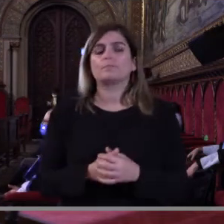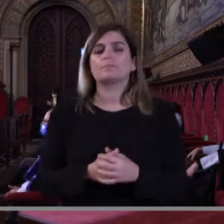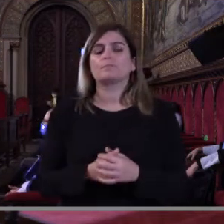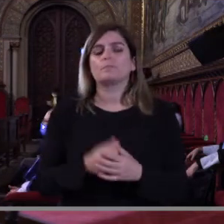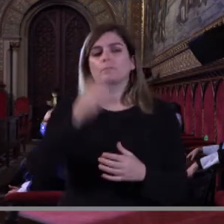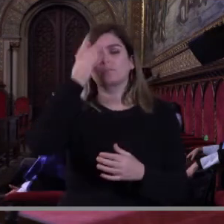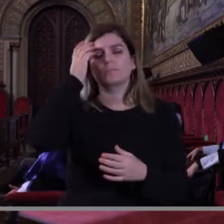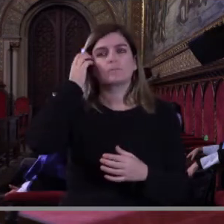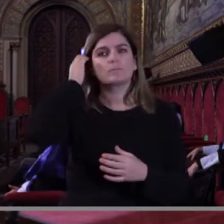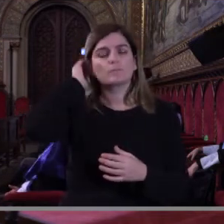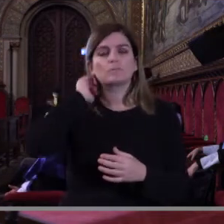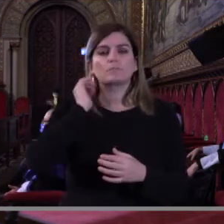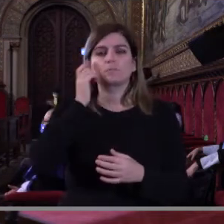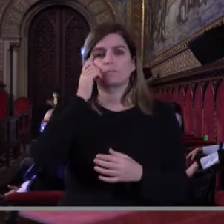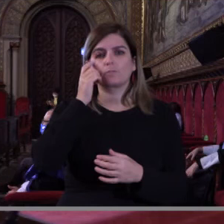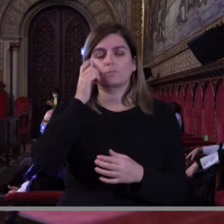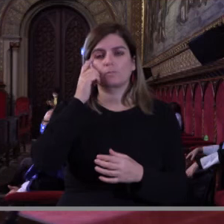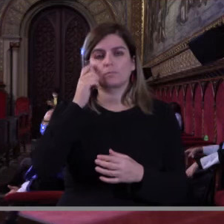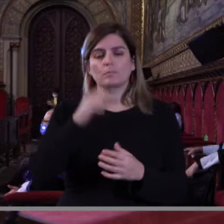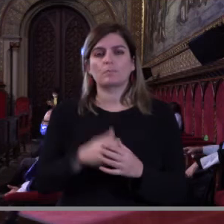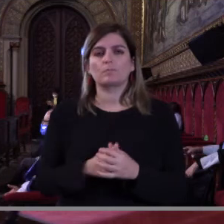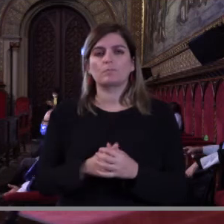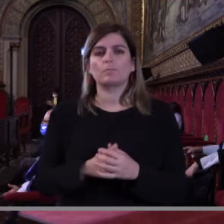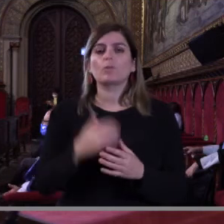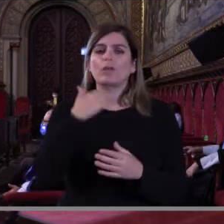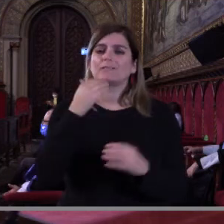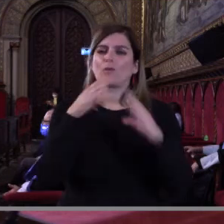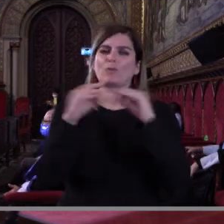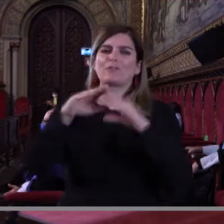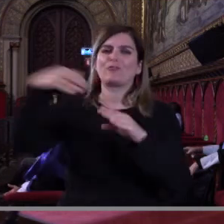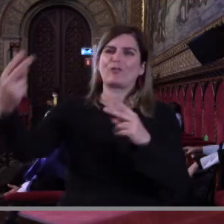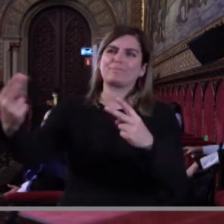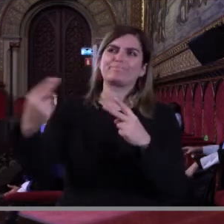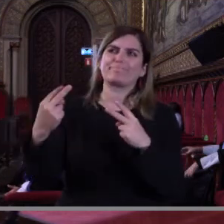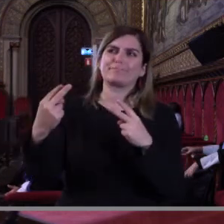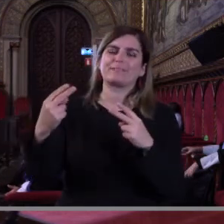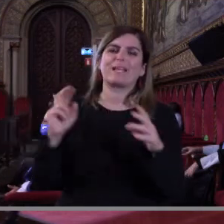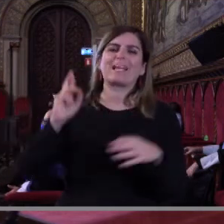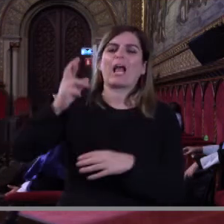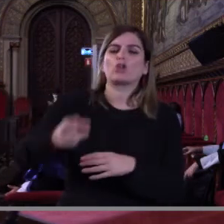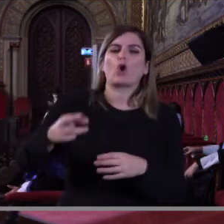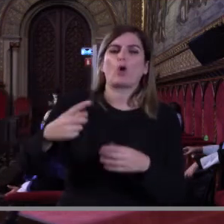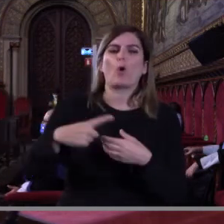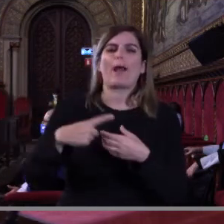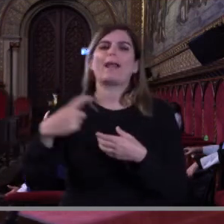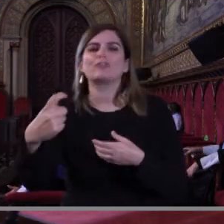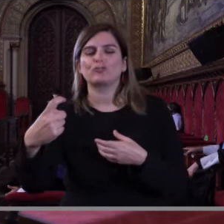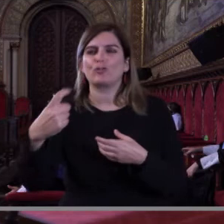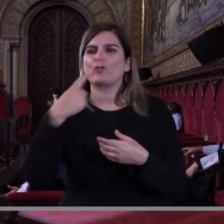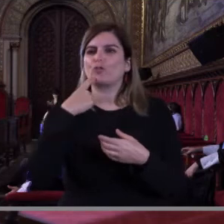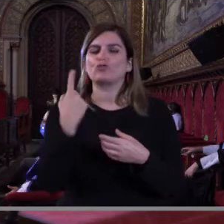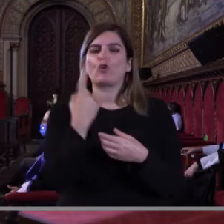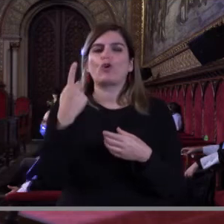Tot i des de fora de la universitat és difícil entendre i compartir que el sistema d'elecció de rector sigui només en